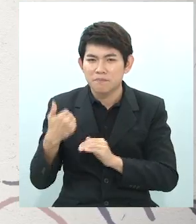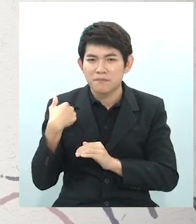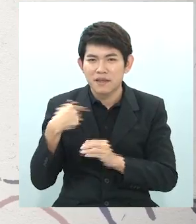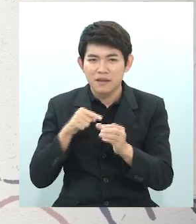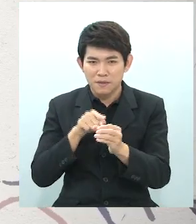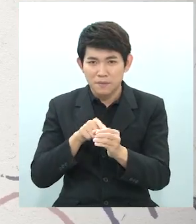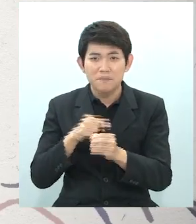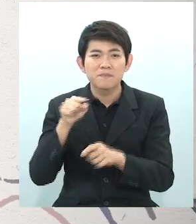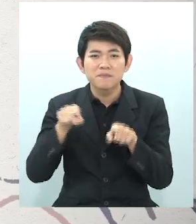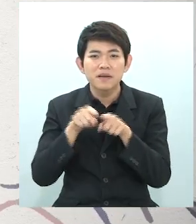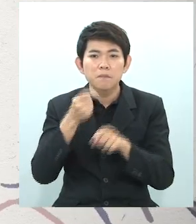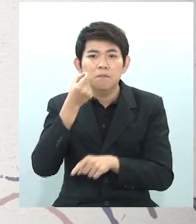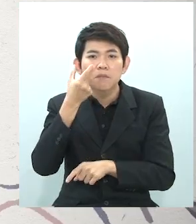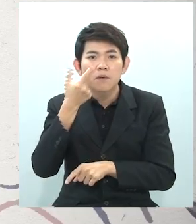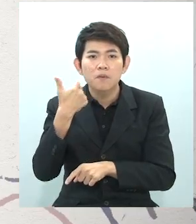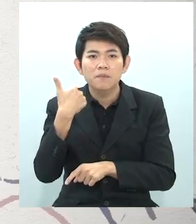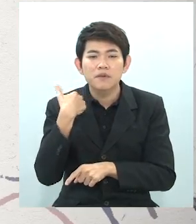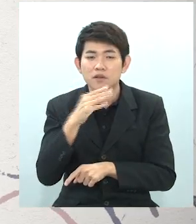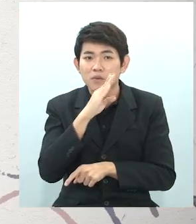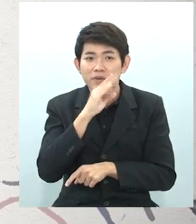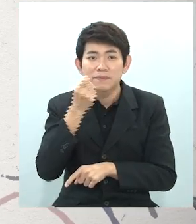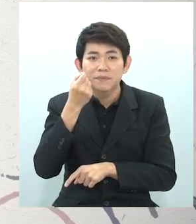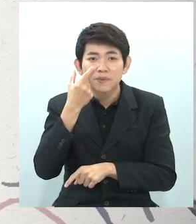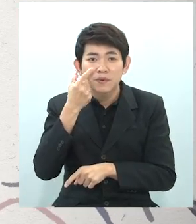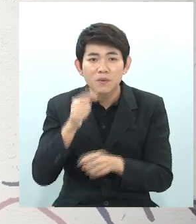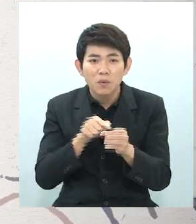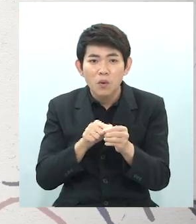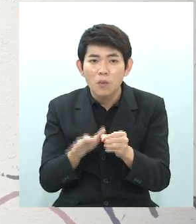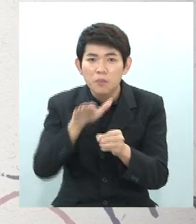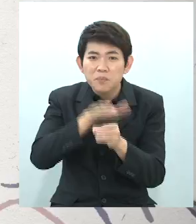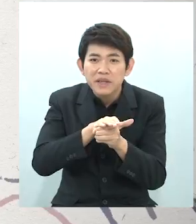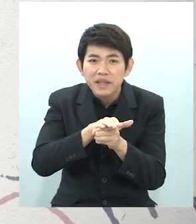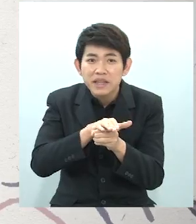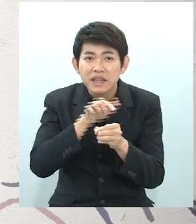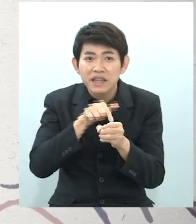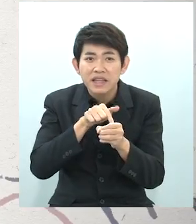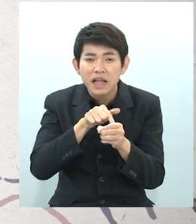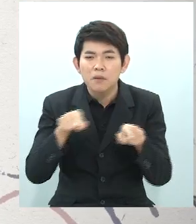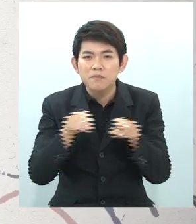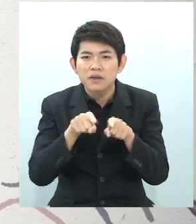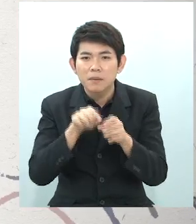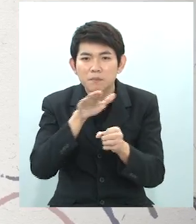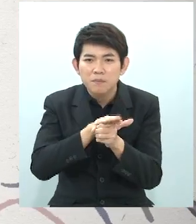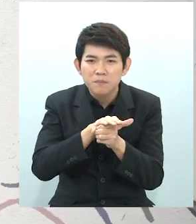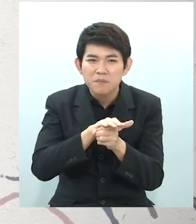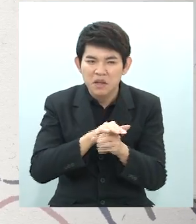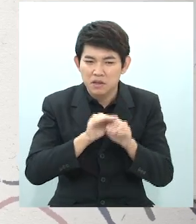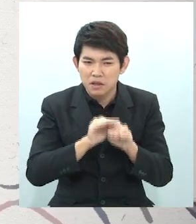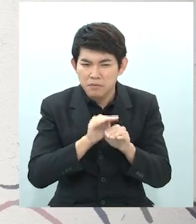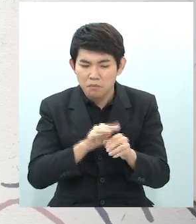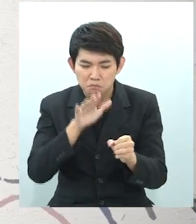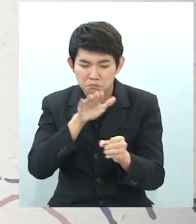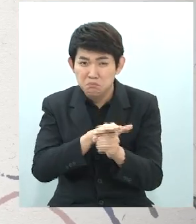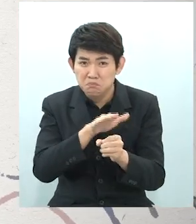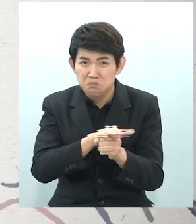ดคือถ้าเราดูอะค่ะเราก็จะเห็นว่าถ้าสิวหัวปิดนะคะก็จะเป็นเหมือนเราเรียกมันว่าเหมือนโคมิโดนใช่ไหมคะสิวอุดตันเนี่ยโค